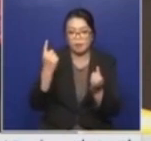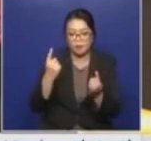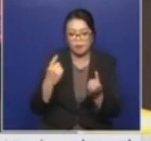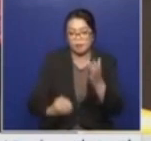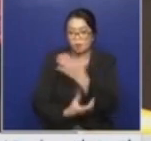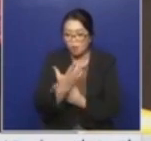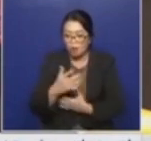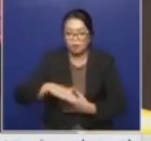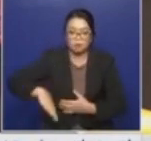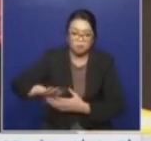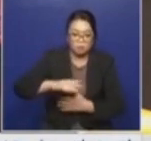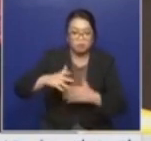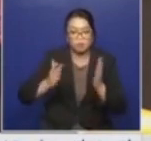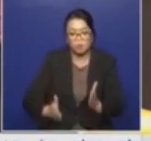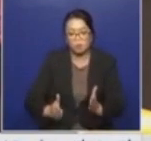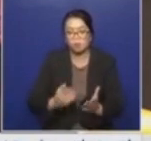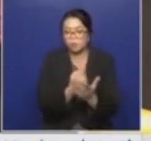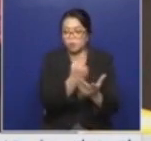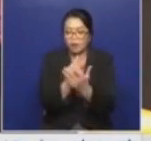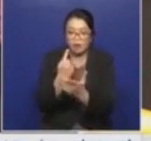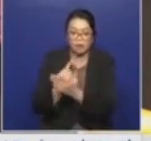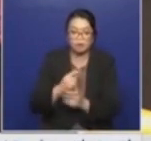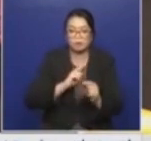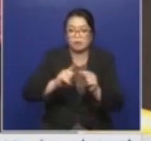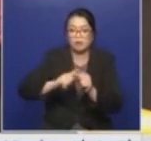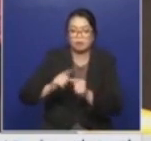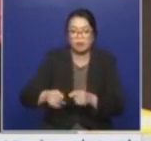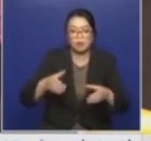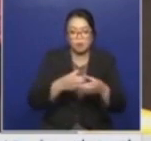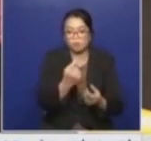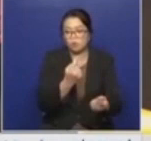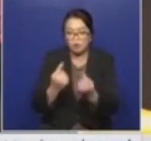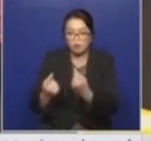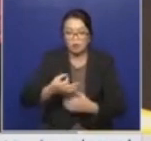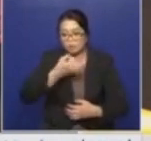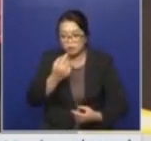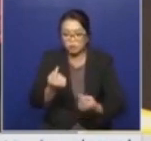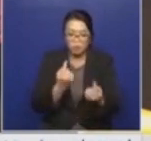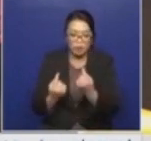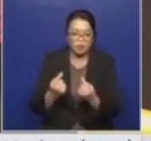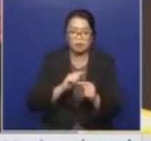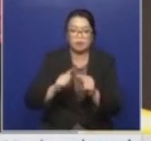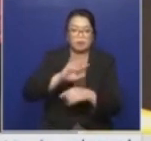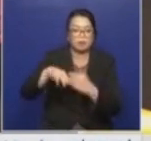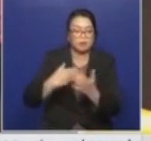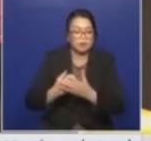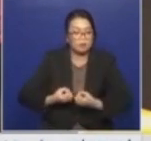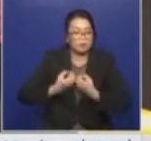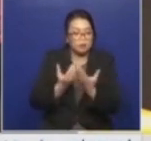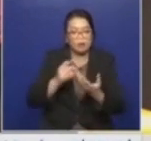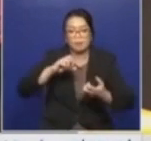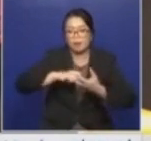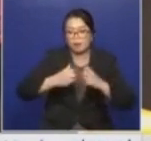นูญเพื่อเปิดโอกาสให้บุคคลที่เป็นตัวแทนภาคที่เกี่ยวข้องโดยตรง